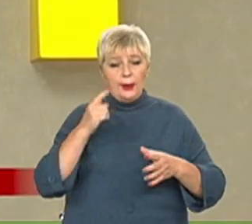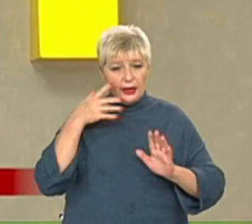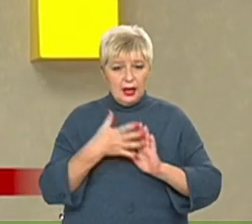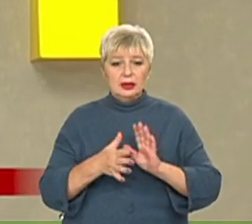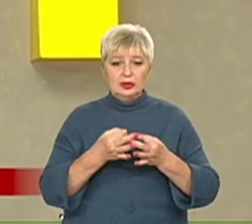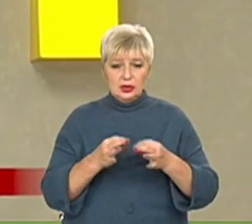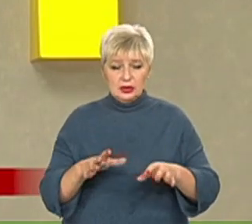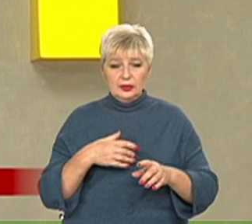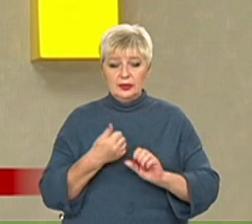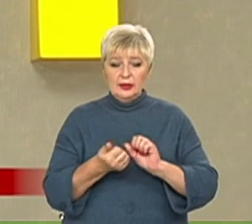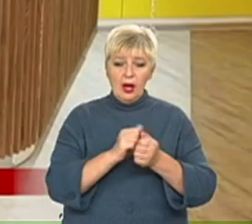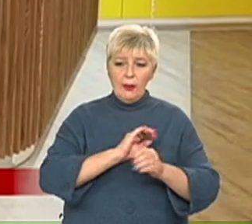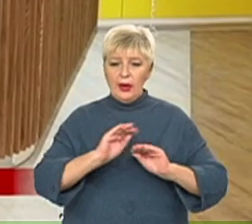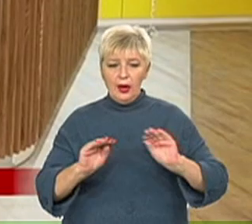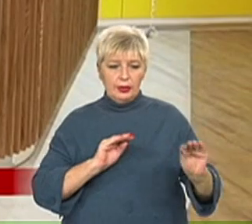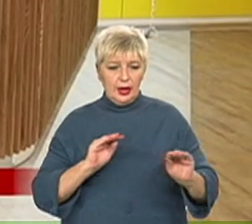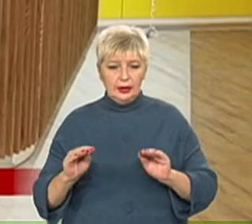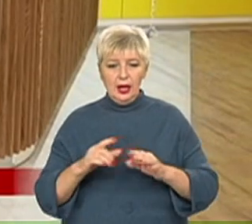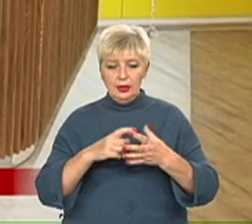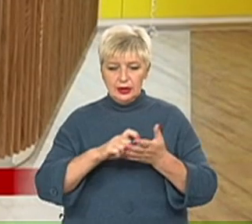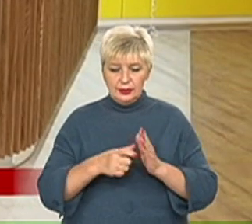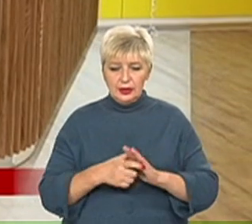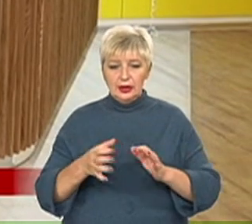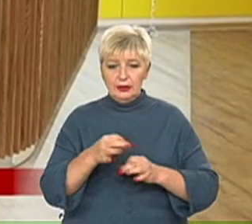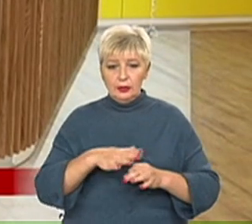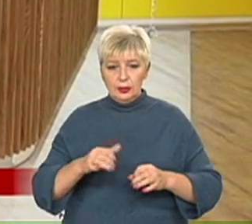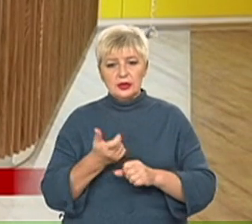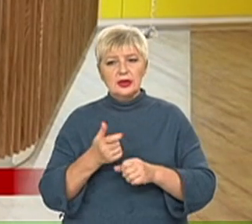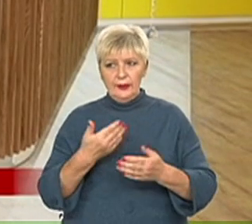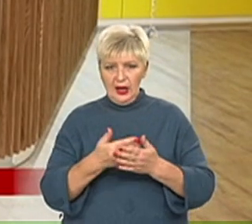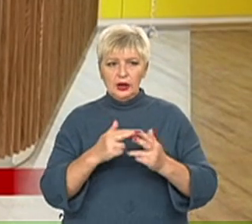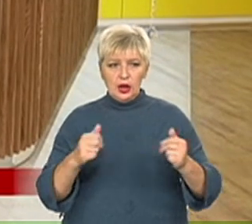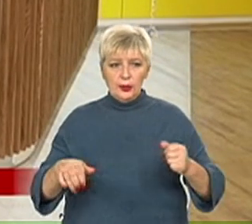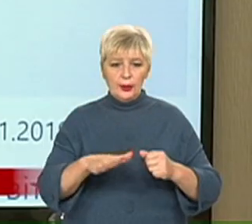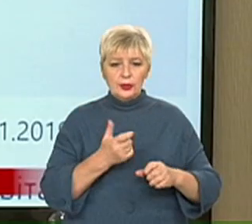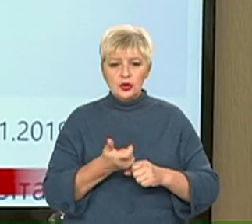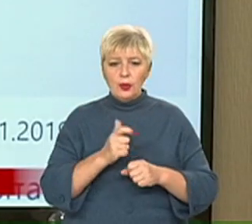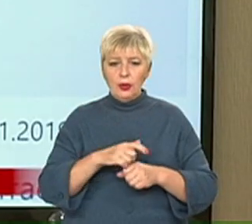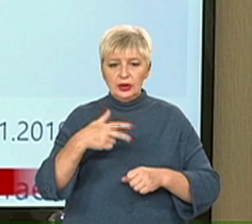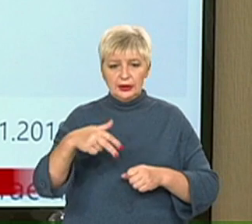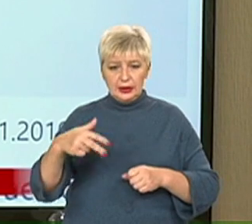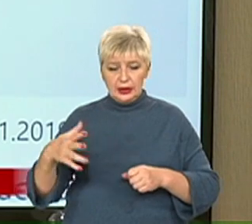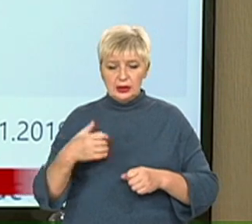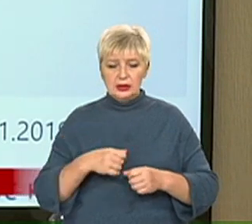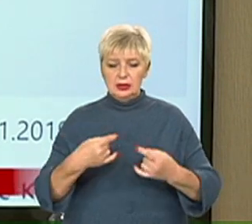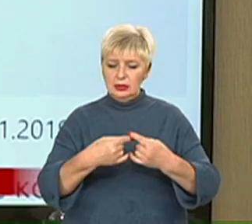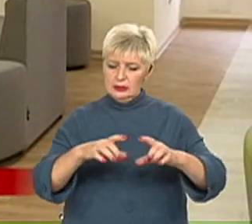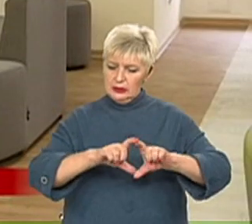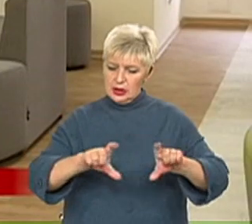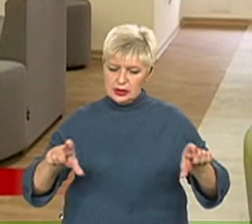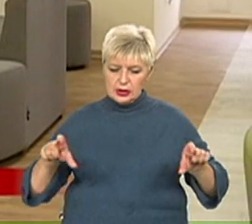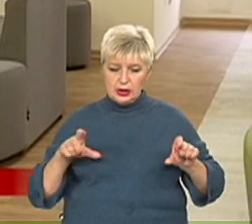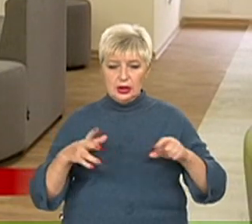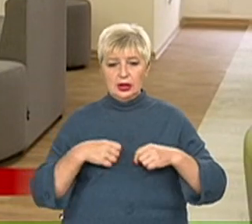Переобладнають і енергоофіси в області. Їх на Дніпропетровщині понад 30. У кожному буде стійка адміністрації, система електронної